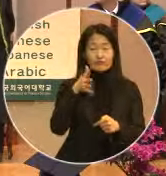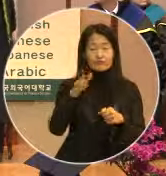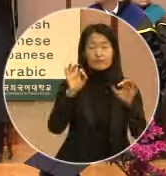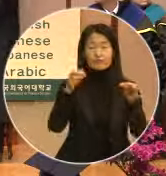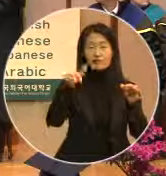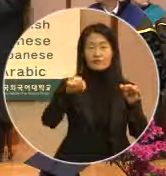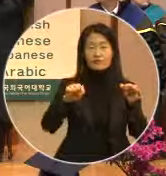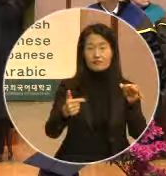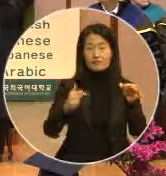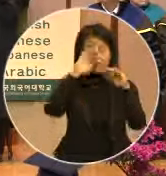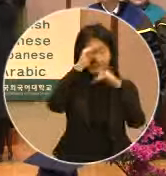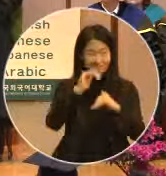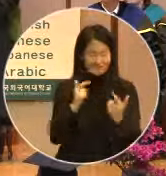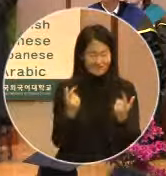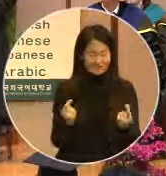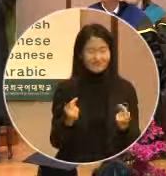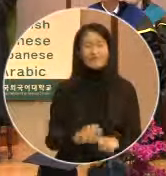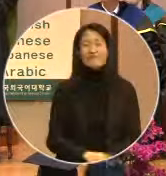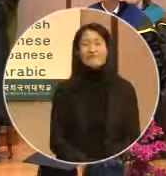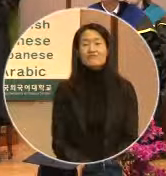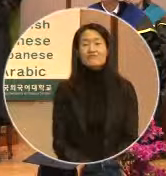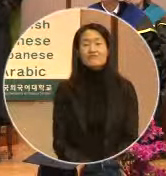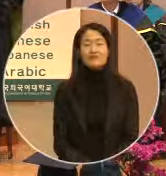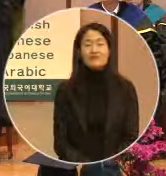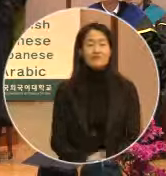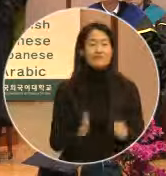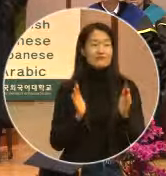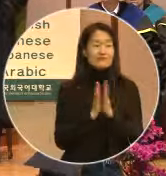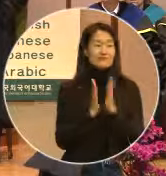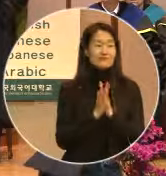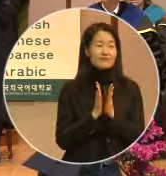김준 이하성분입니다.